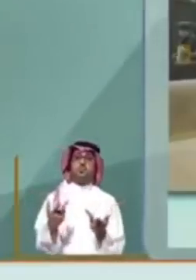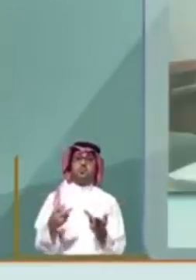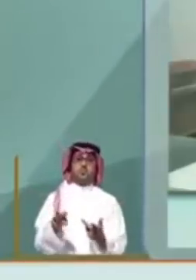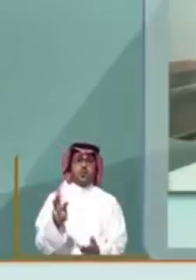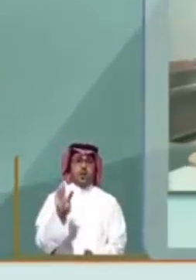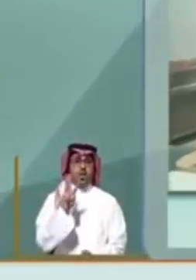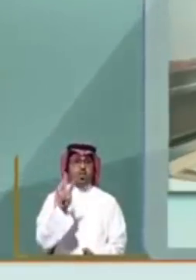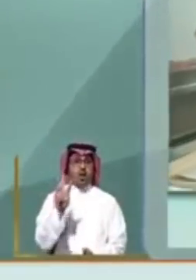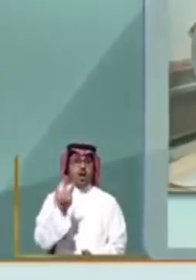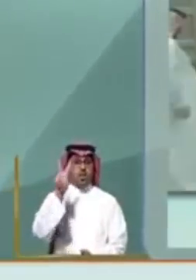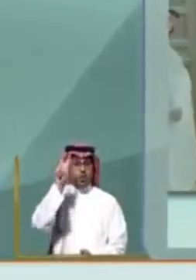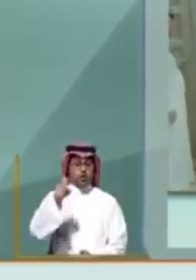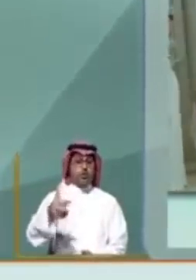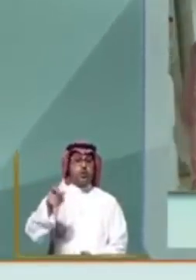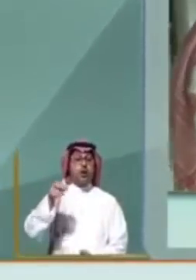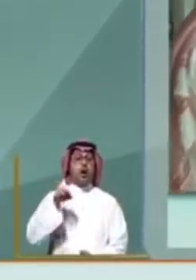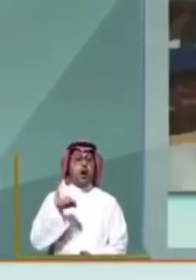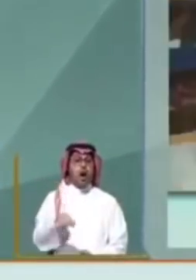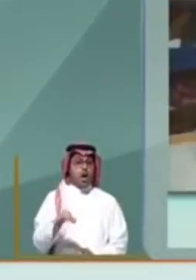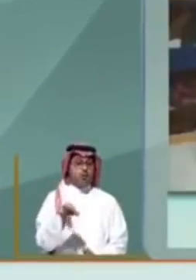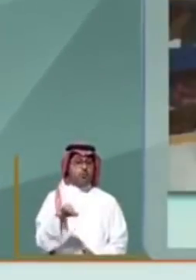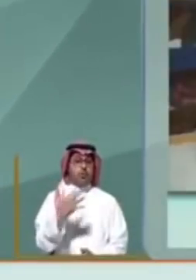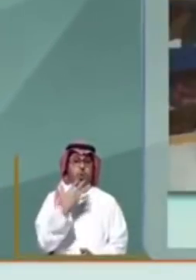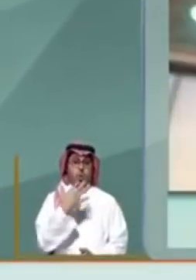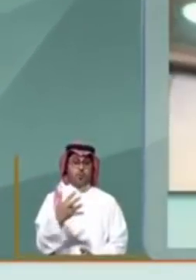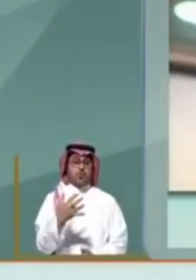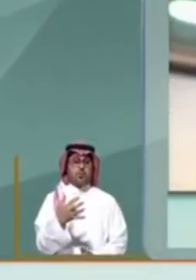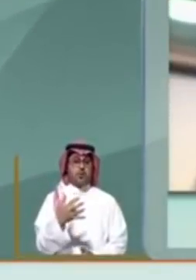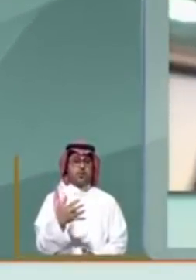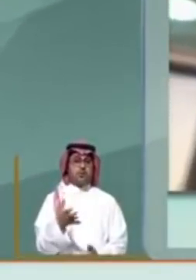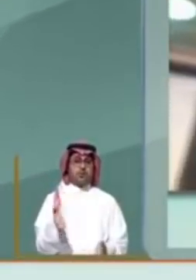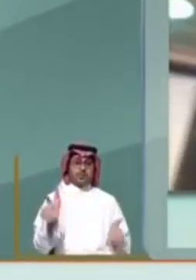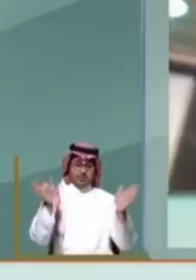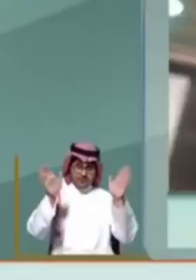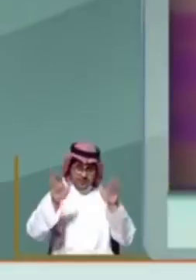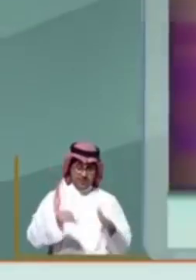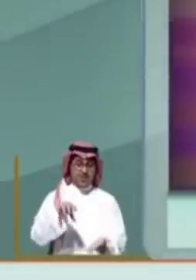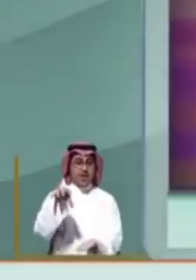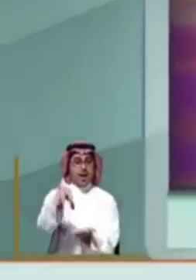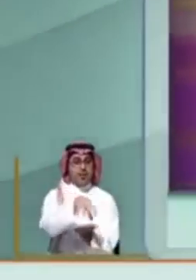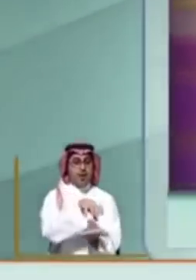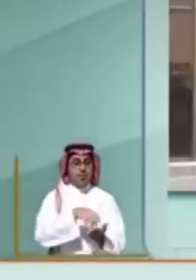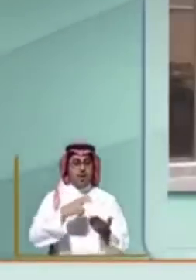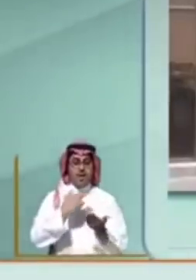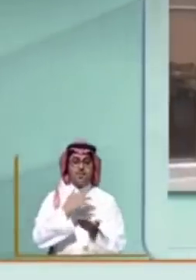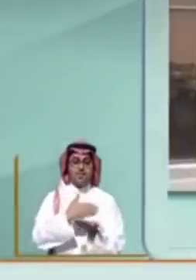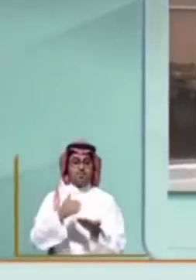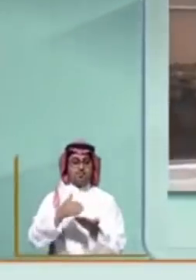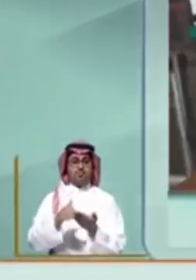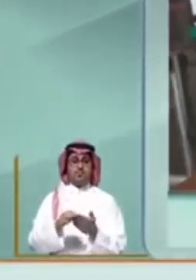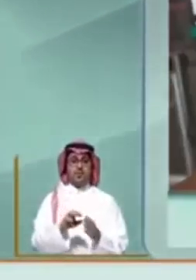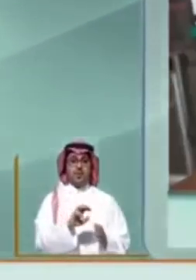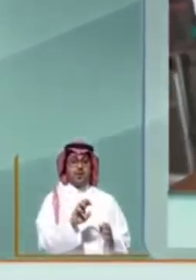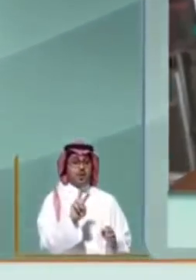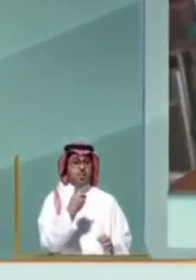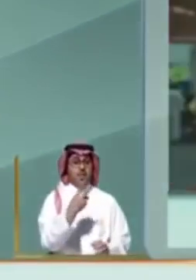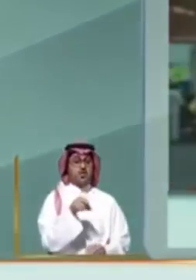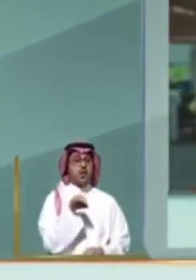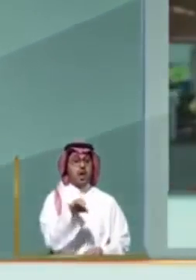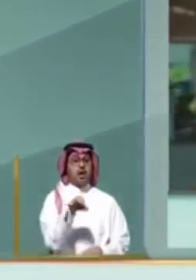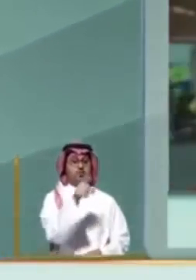بلغت 23,000 جولة و503 موقع بمشاركة كوادر نظافة البالغ عددها 12,000